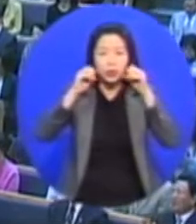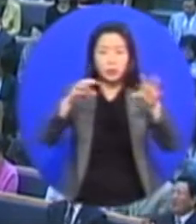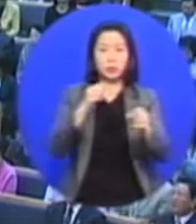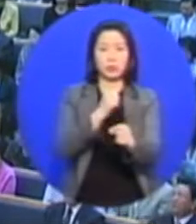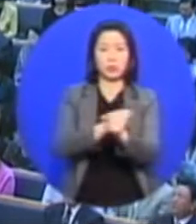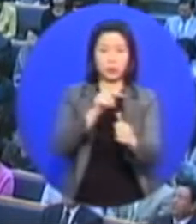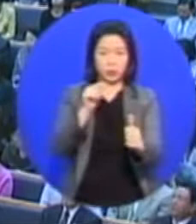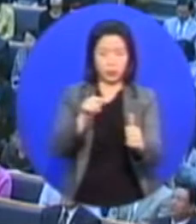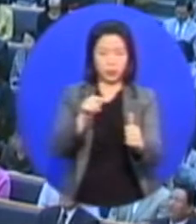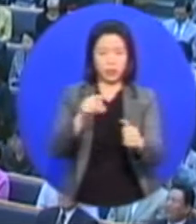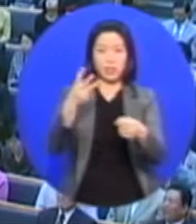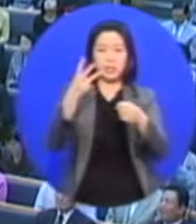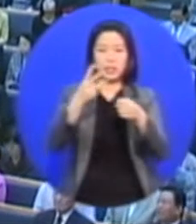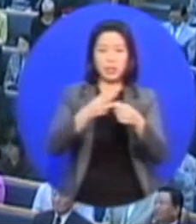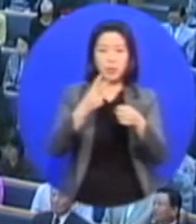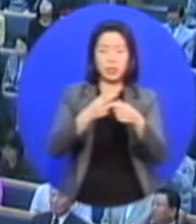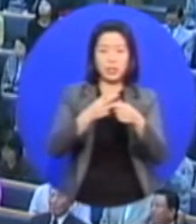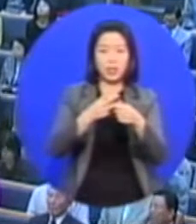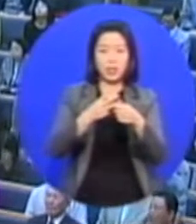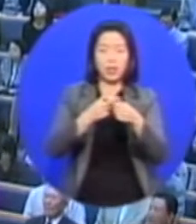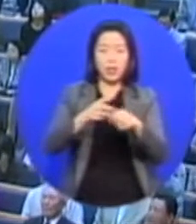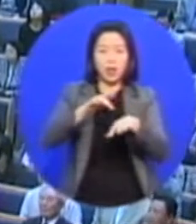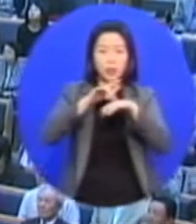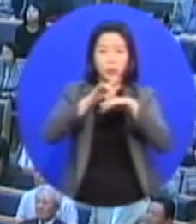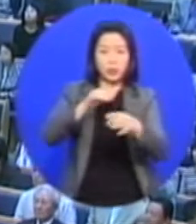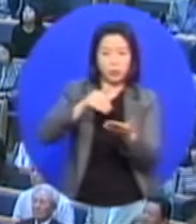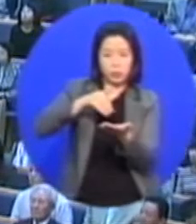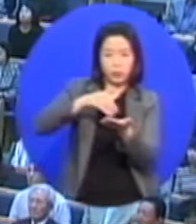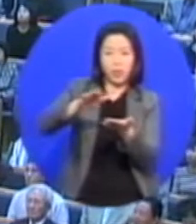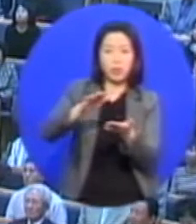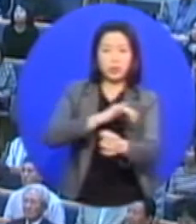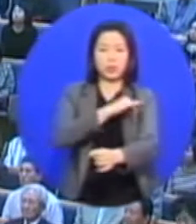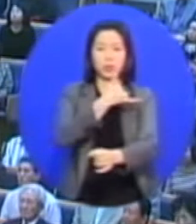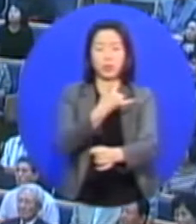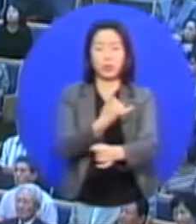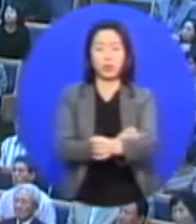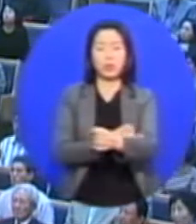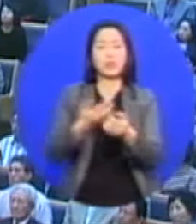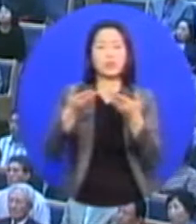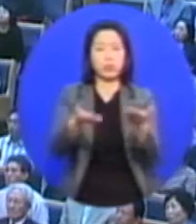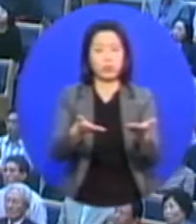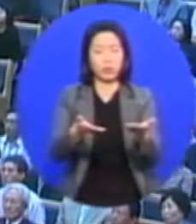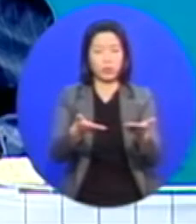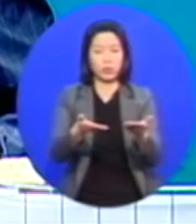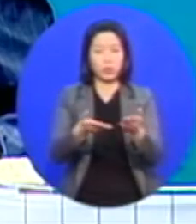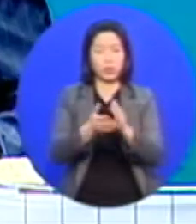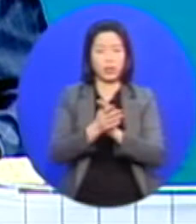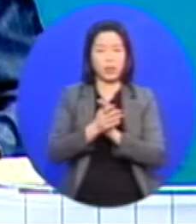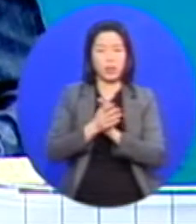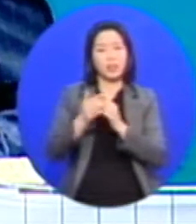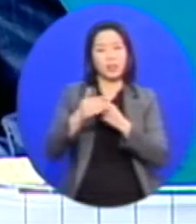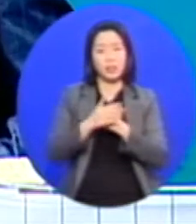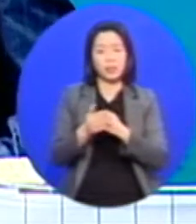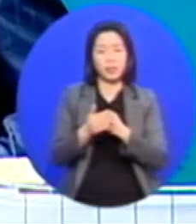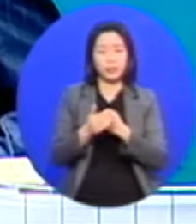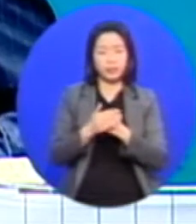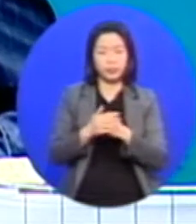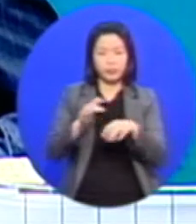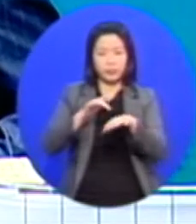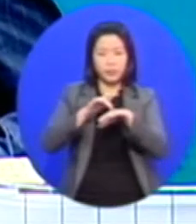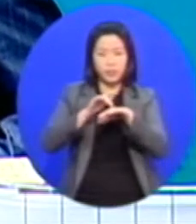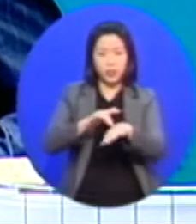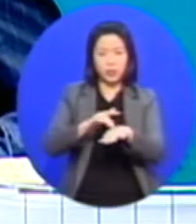하시고 그리고 세 번째가 귀신을 내어 쫓는 권세도 있게 하려 하심이라 고 하셨어요 귀신을 내어 쫓는